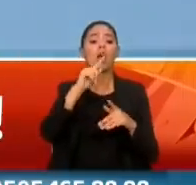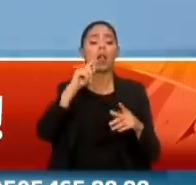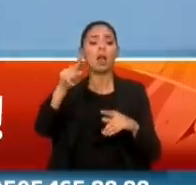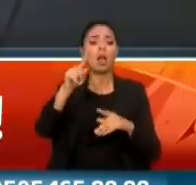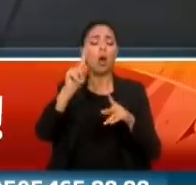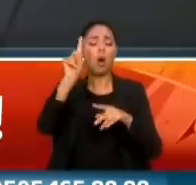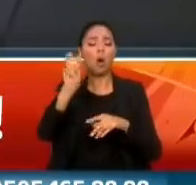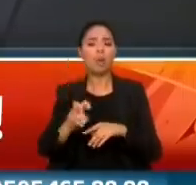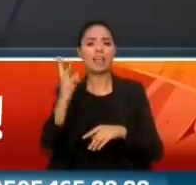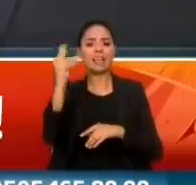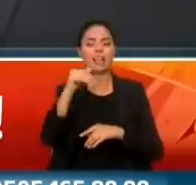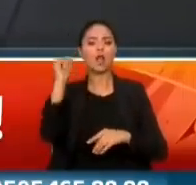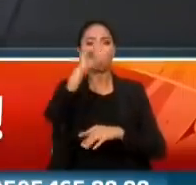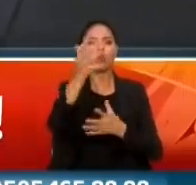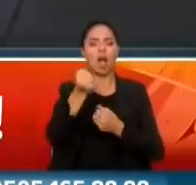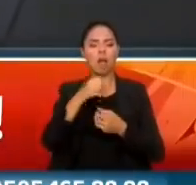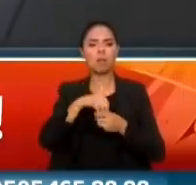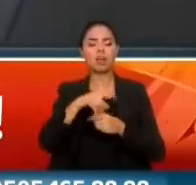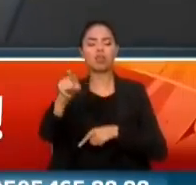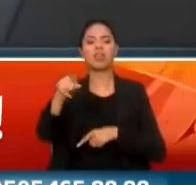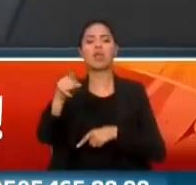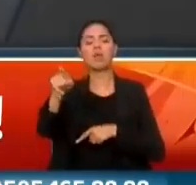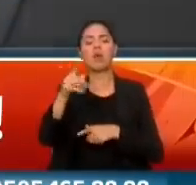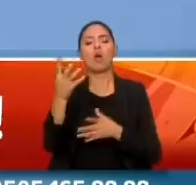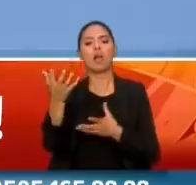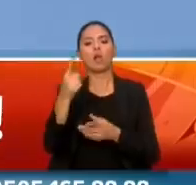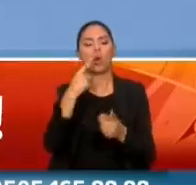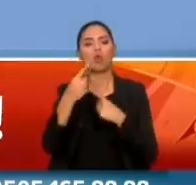satın almak için pazarlık yapacak.